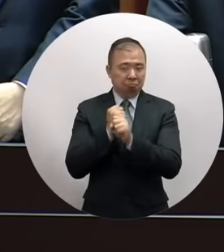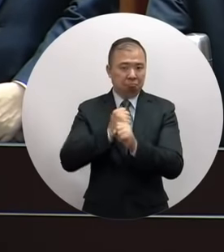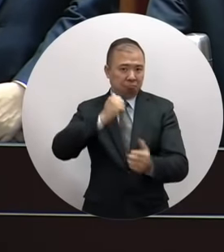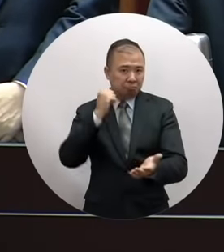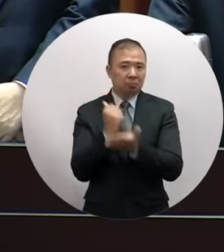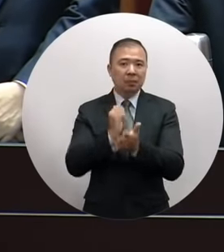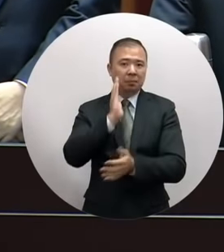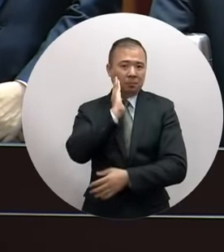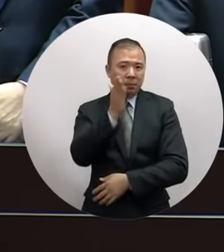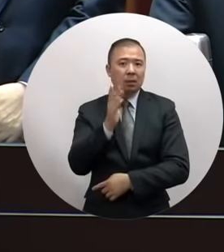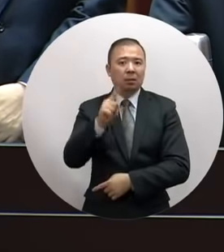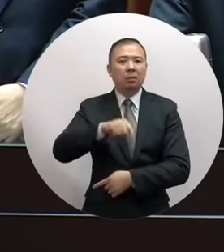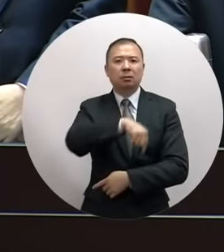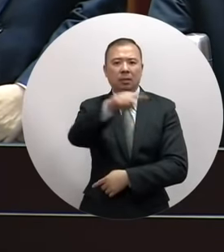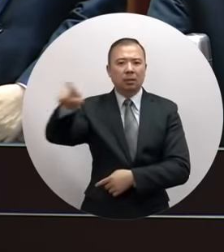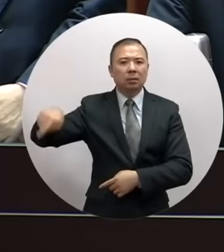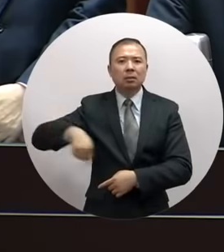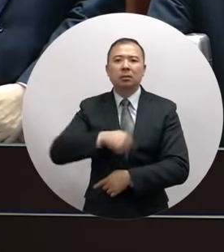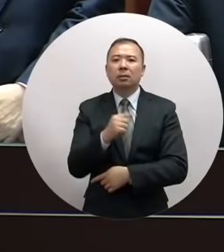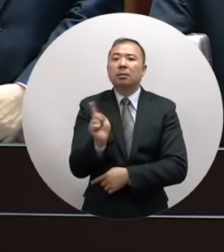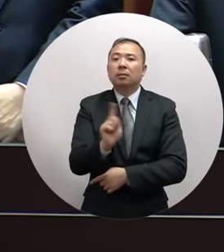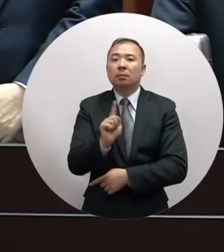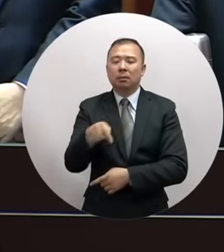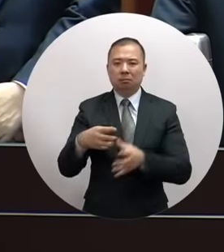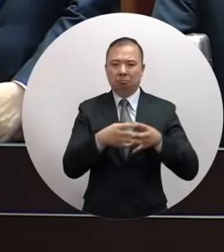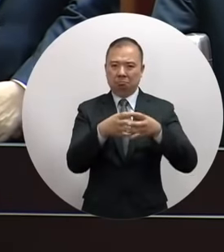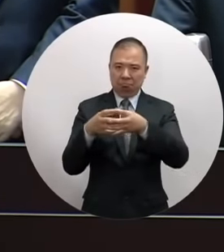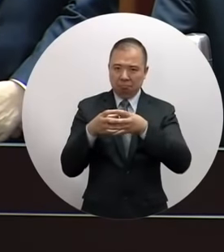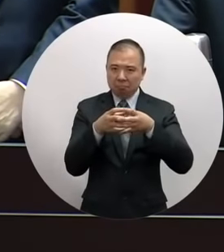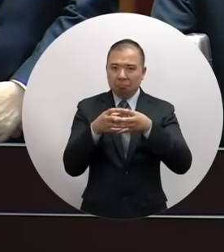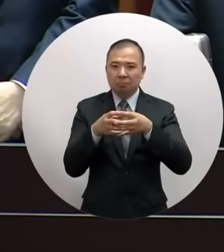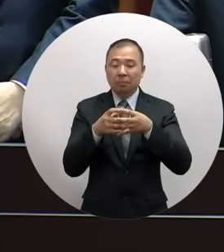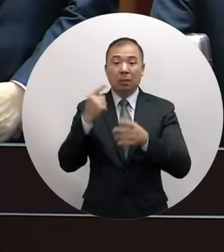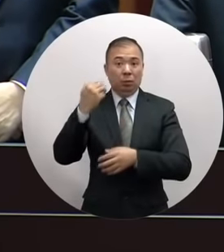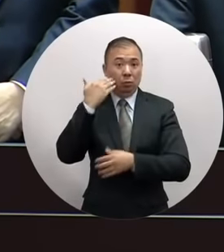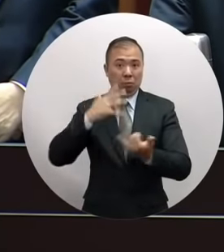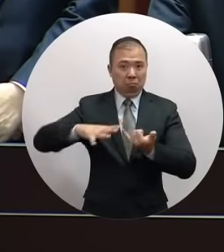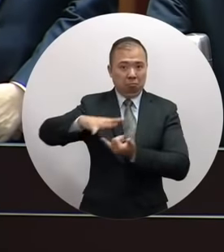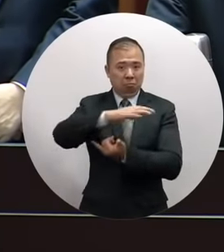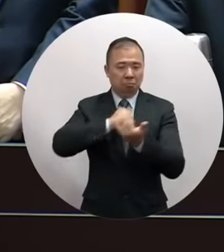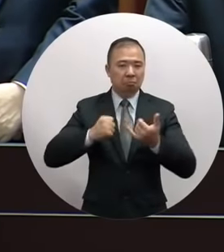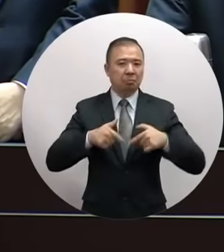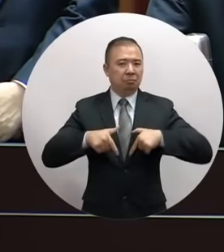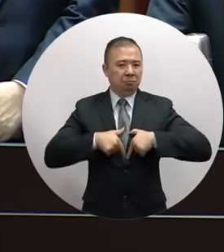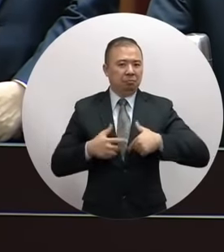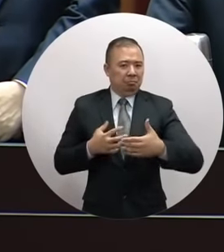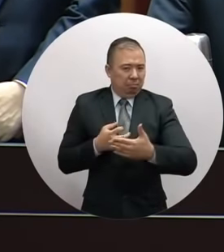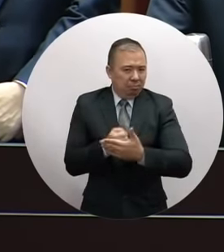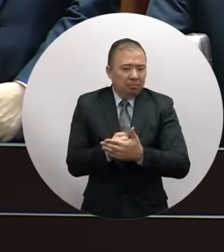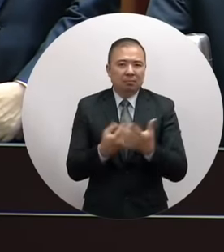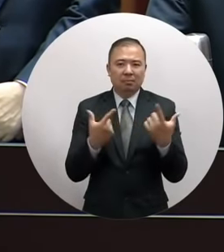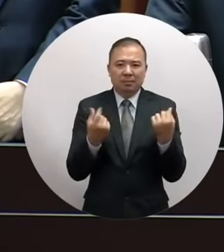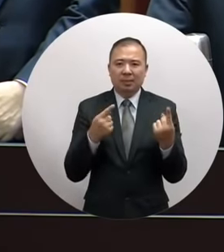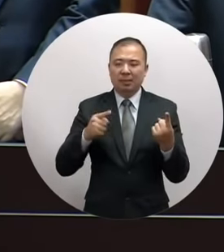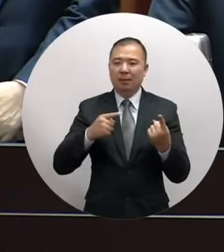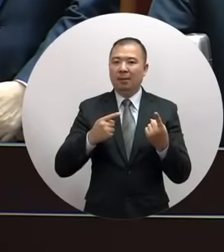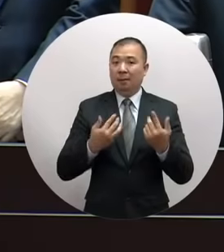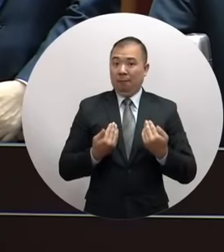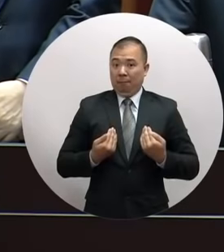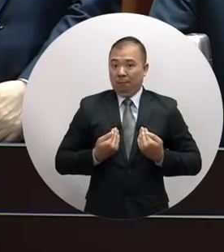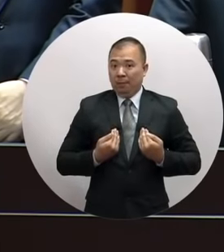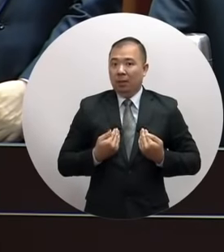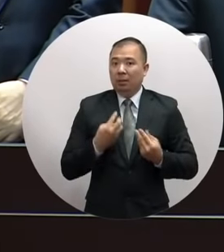看出来，唯有全国一致才能抵抗从肺炎的病